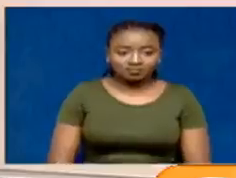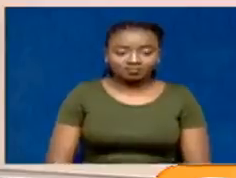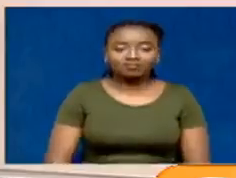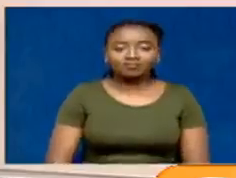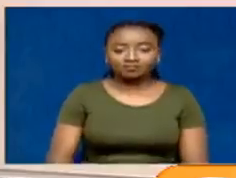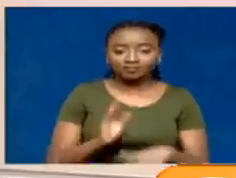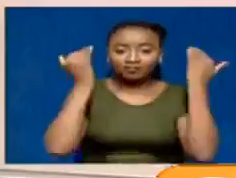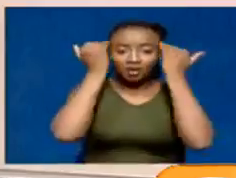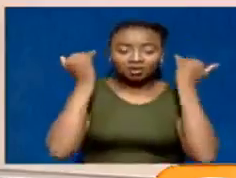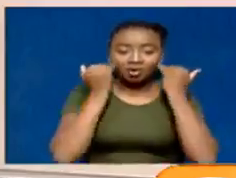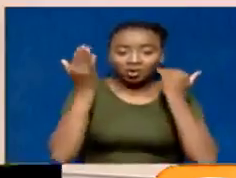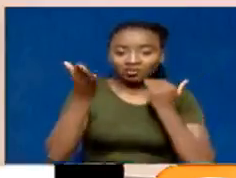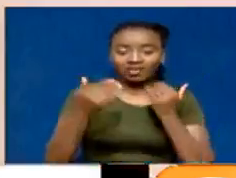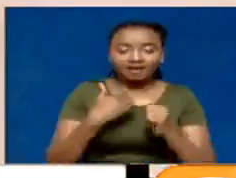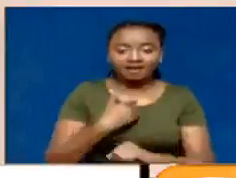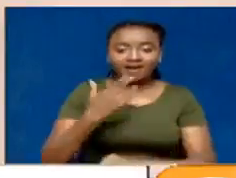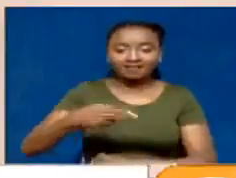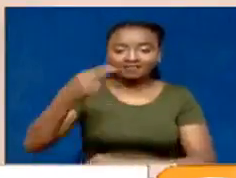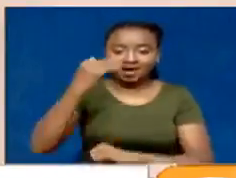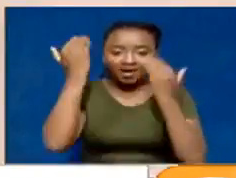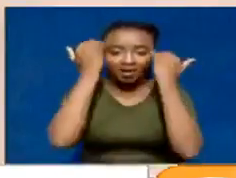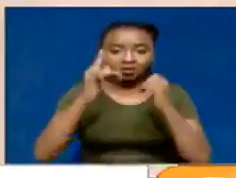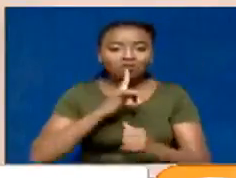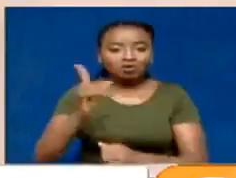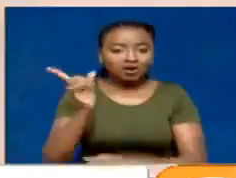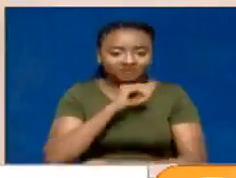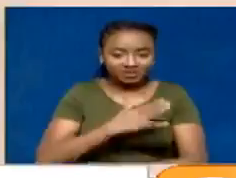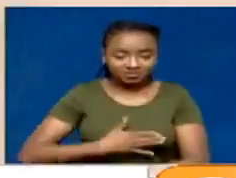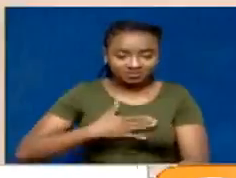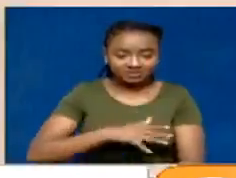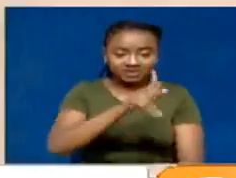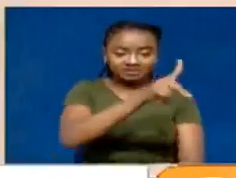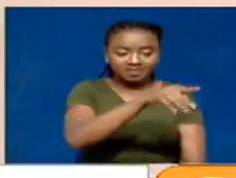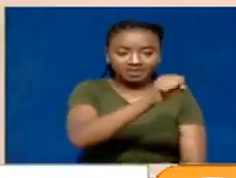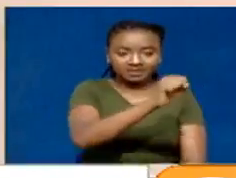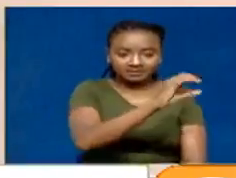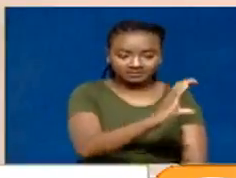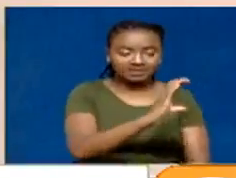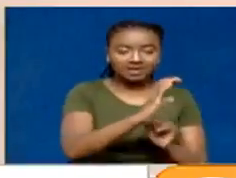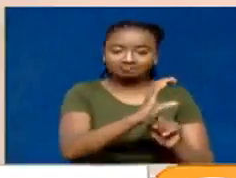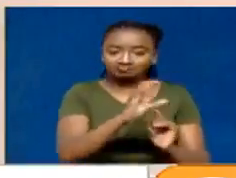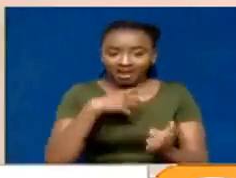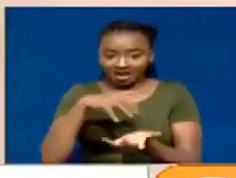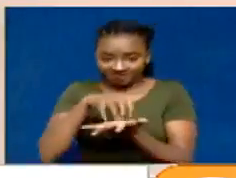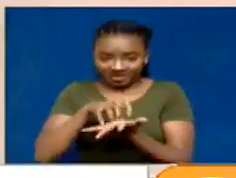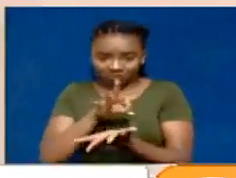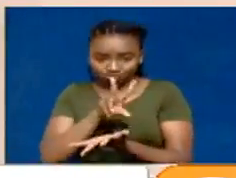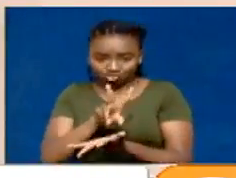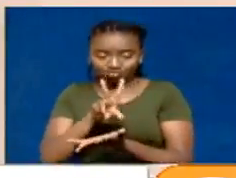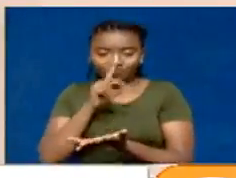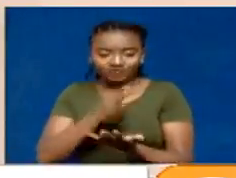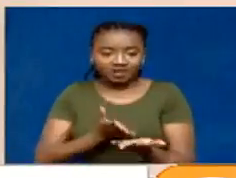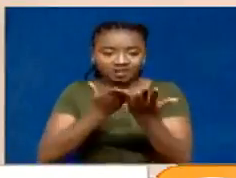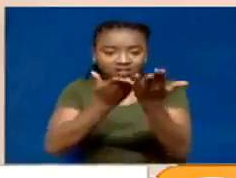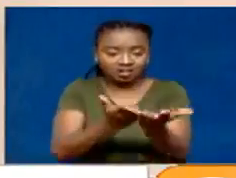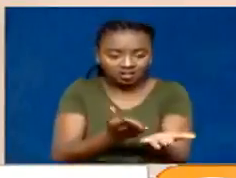Tuelekee mahakamani sasa, ambapo mahakama kuu imeamuru tume ya huduma za umma PSC kutozingatia kesi mbili zilizowasilishwa